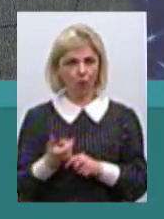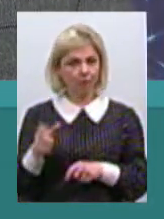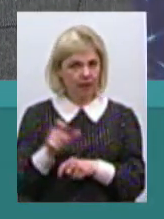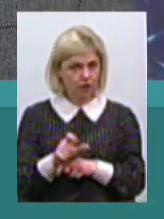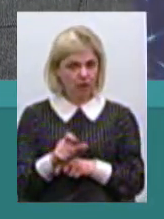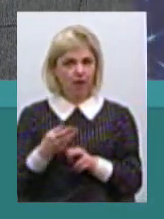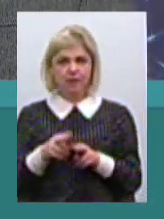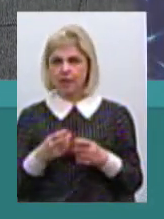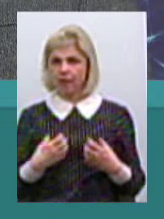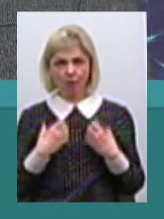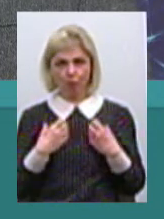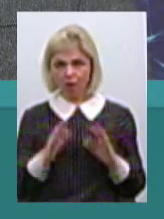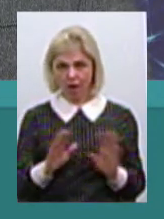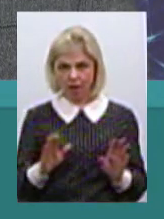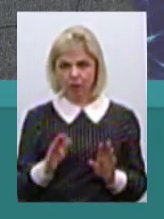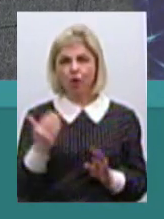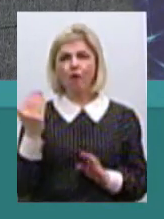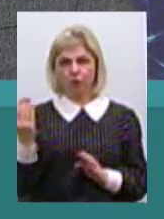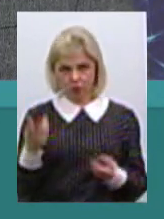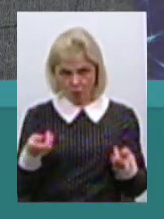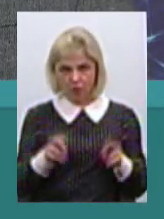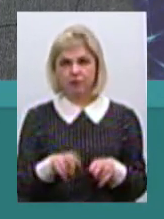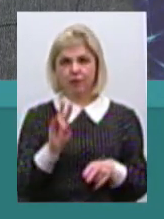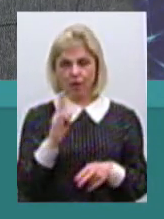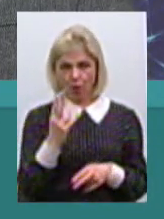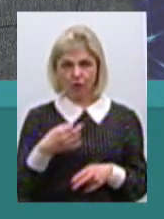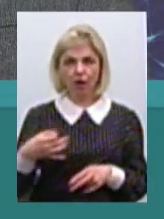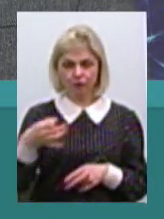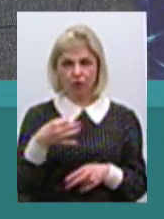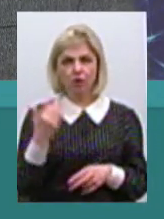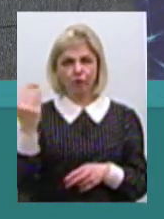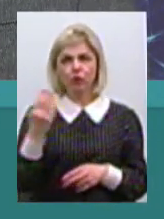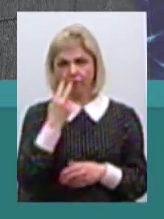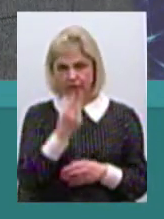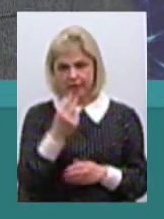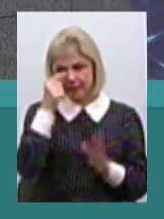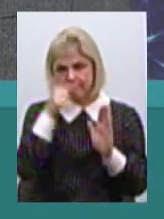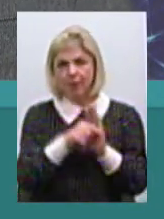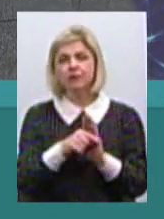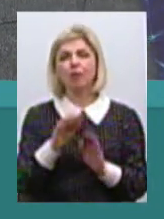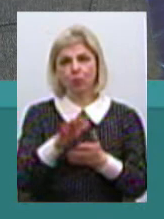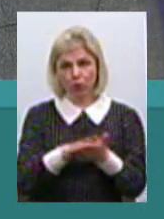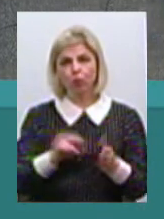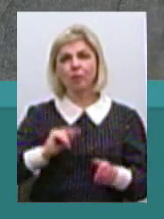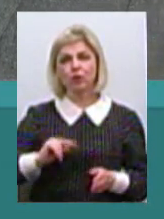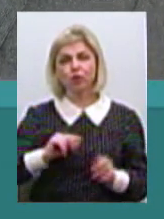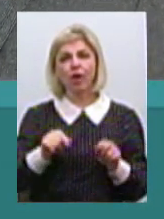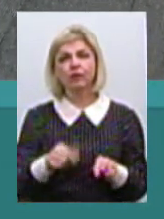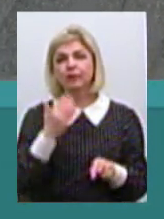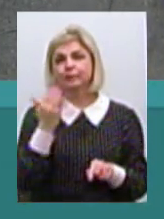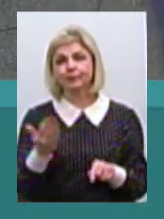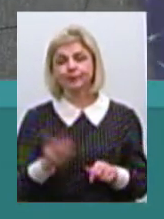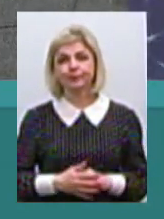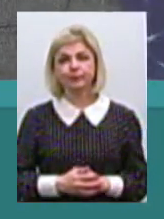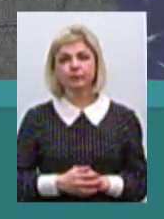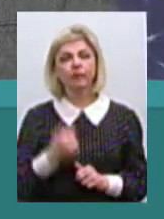не відлякало їх? Вони залишаються на Миколаївщині? Вони все ж таки бачать сенс продовжувати працювати з нами? Я думаю, що,